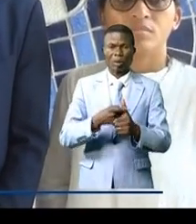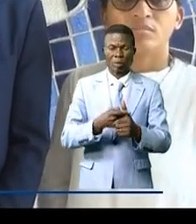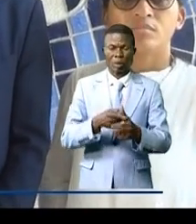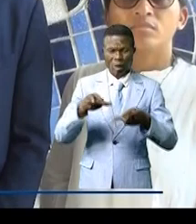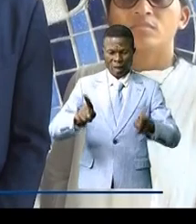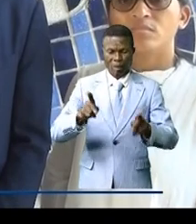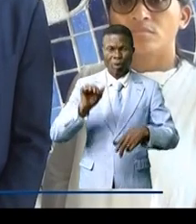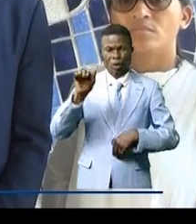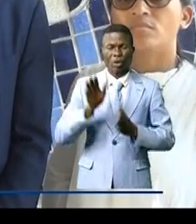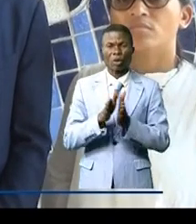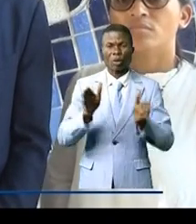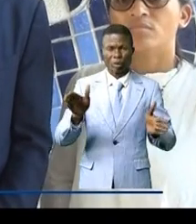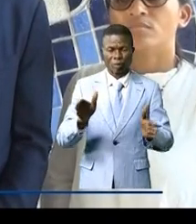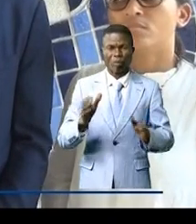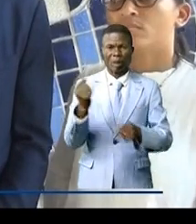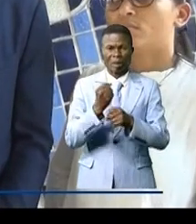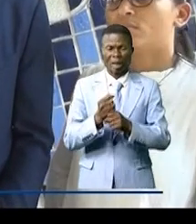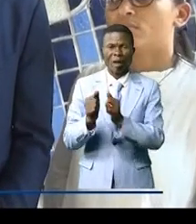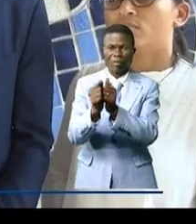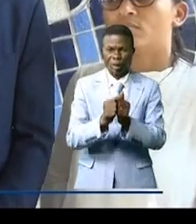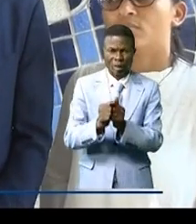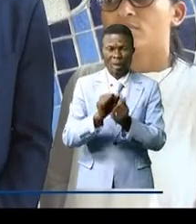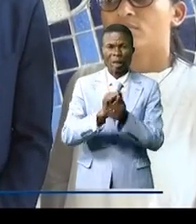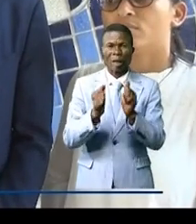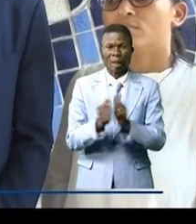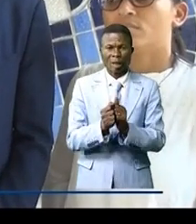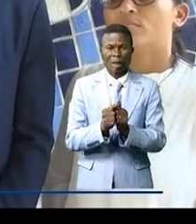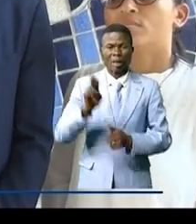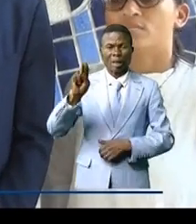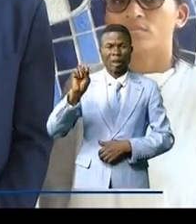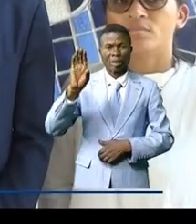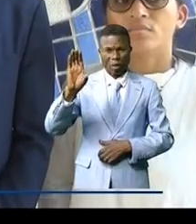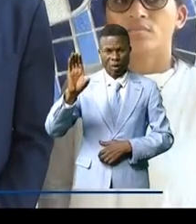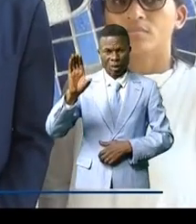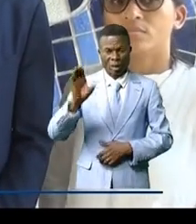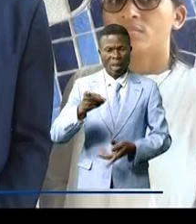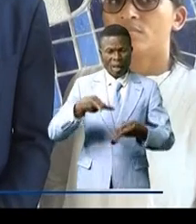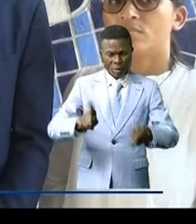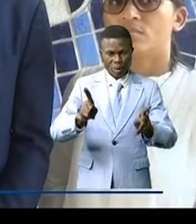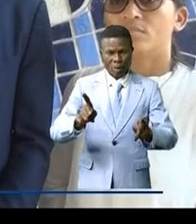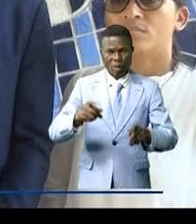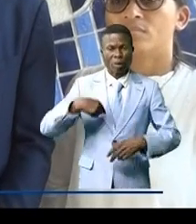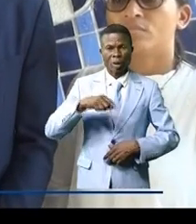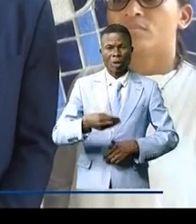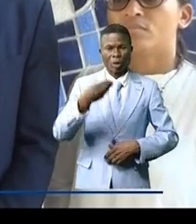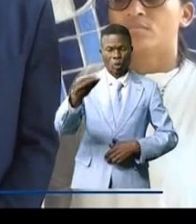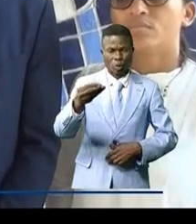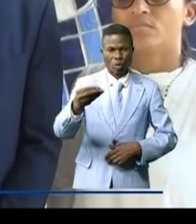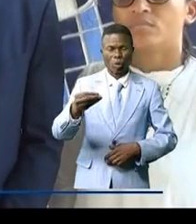du DG, de collaborer en ce qui concerne la clinique de la RTNC et de permettre de d'aider et de